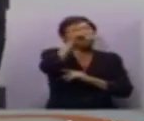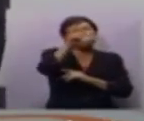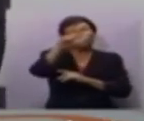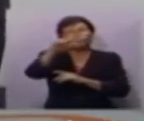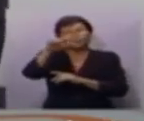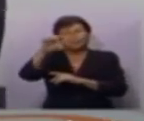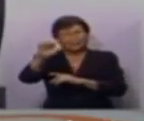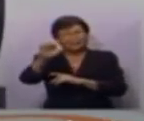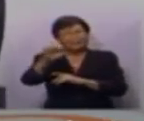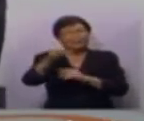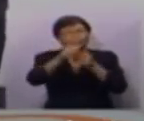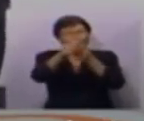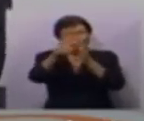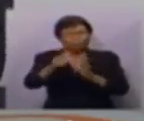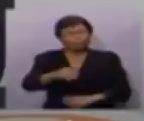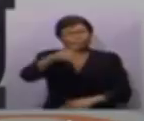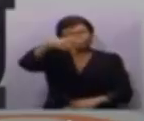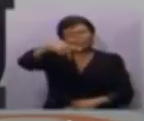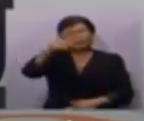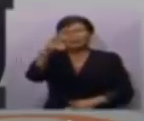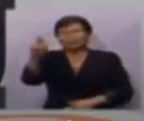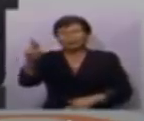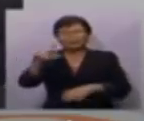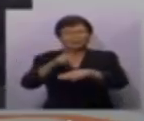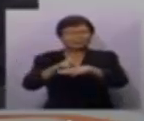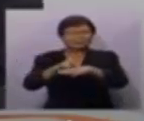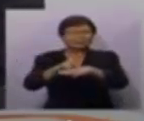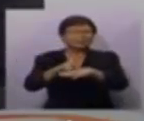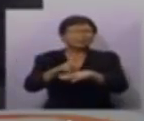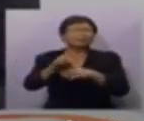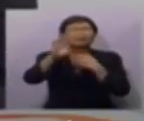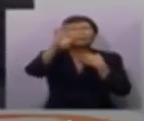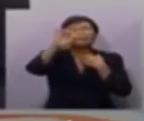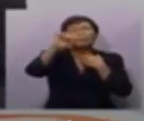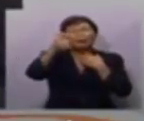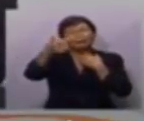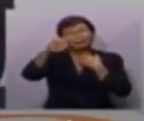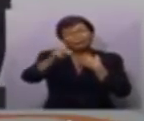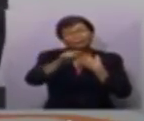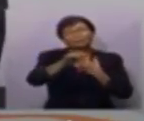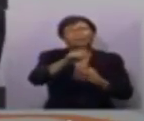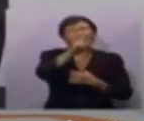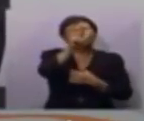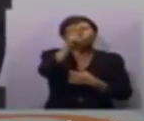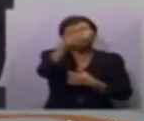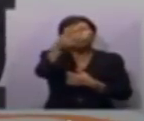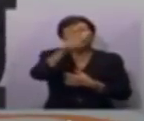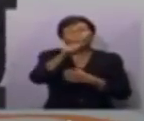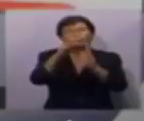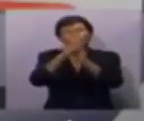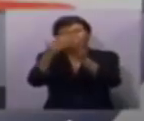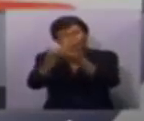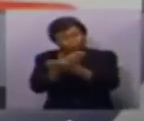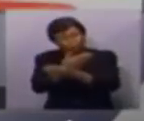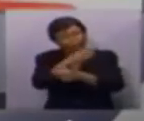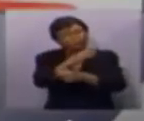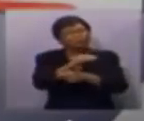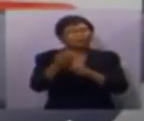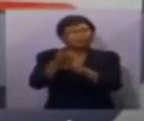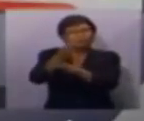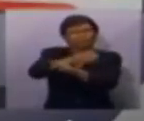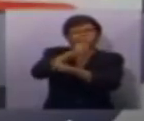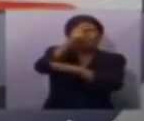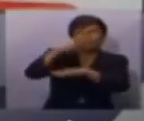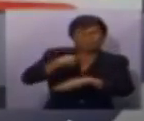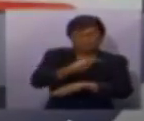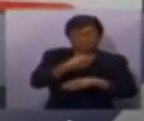salah seorang pemimpin kanan PKR di Saipudin Nasution di Kulim Bandar Baru. Di sebelah